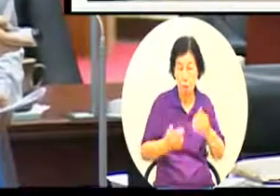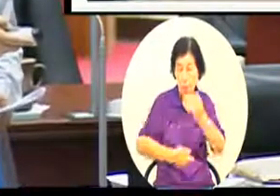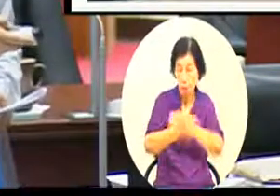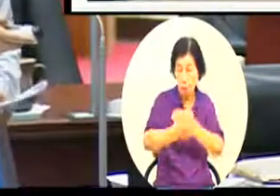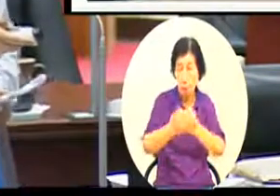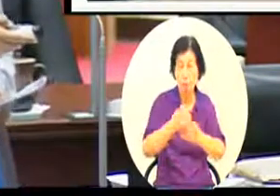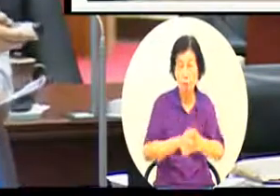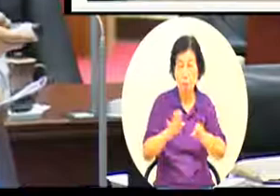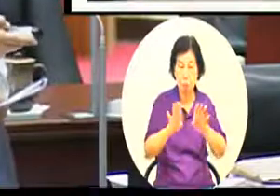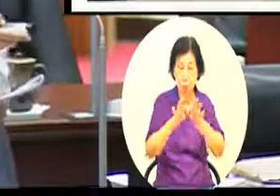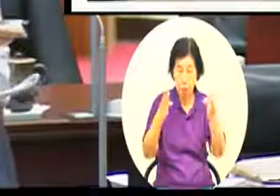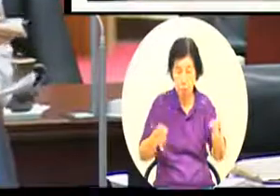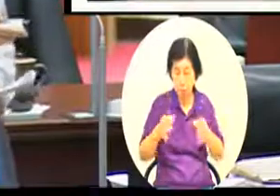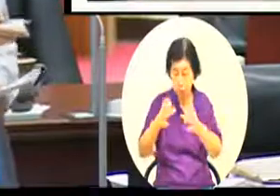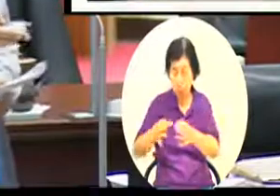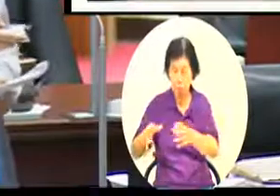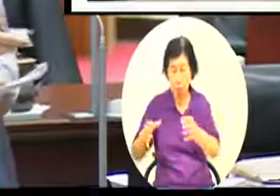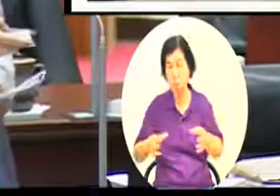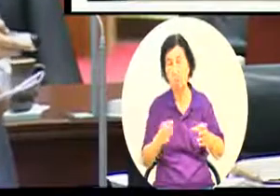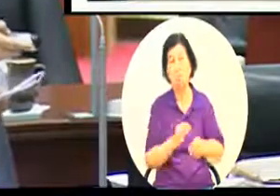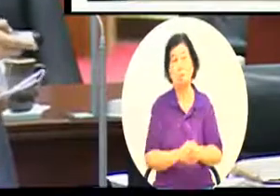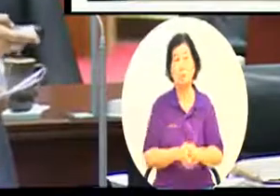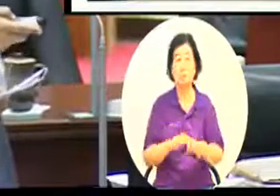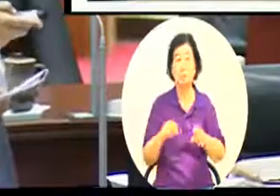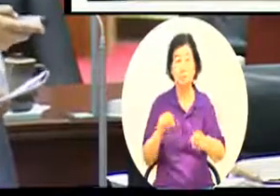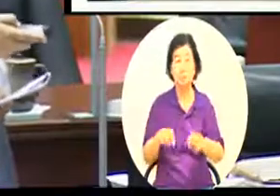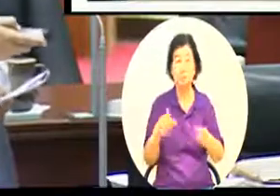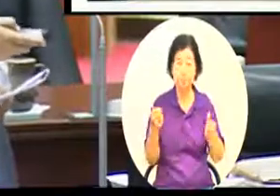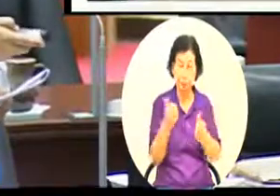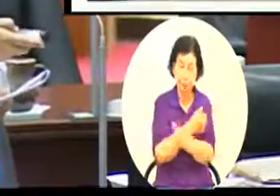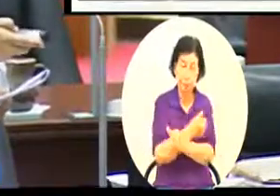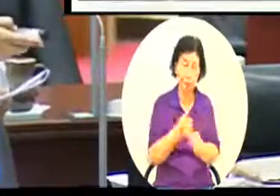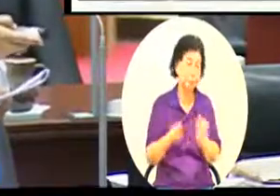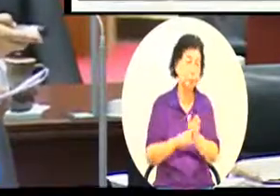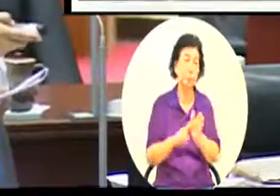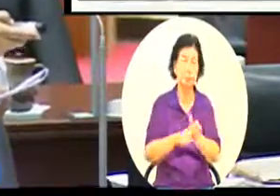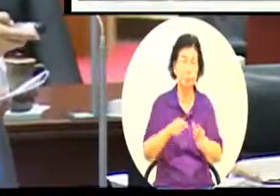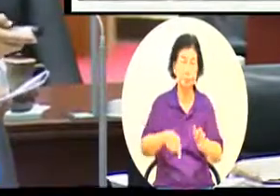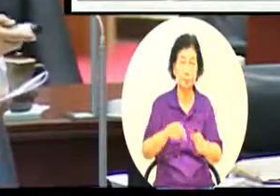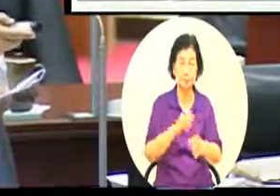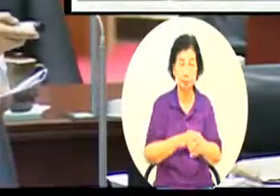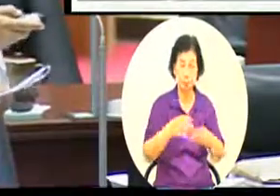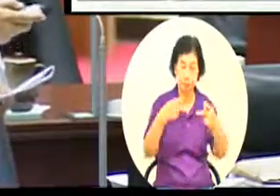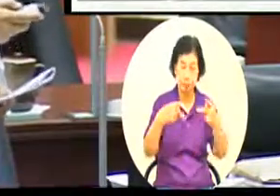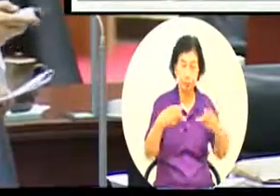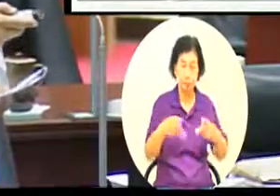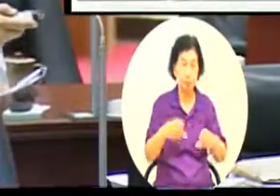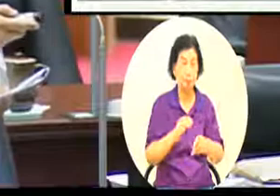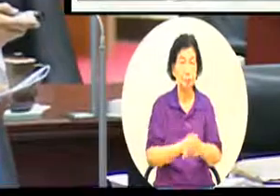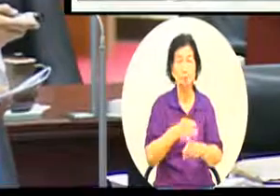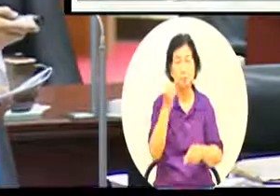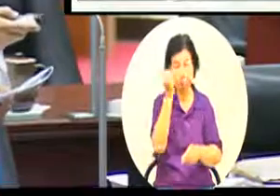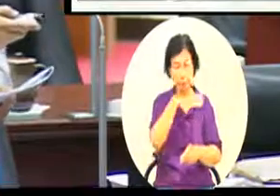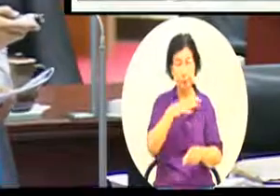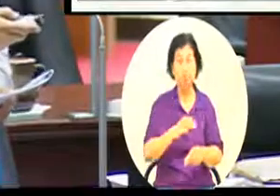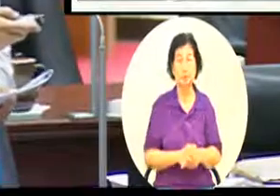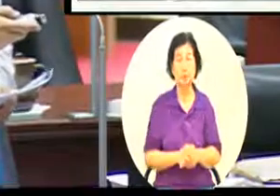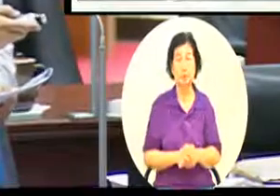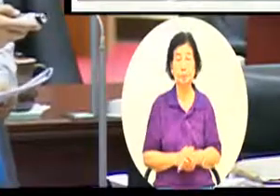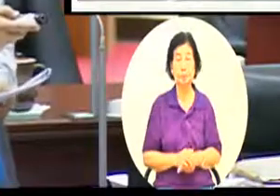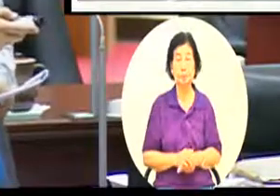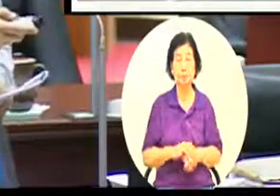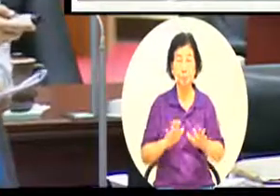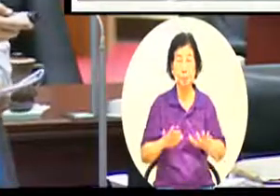要把它卖掉？对对，就代表他没有办法认同这个捷运嘛。哦，你看看这最简单的一个美